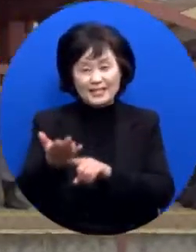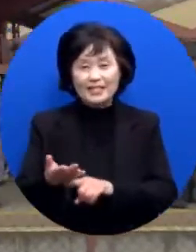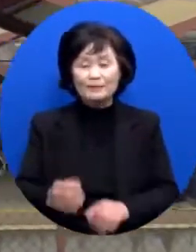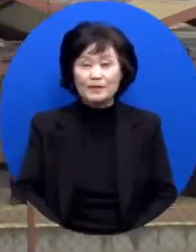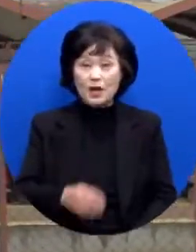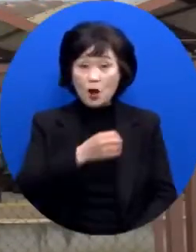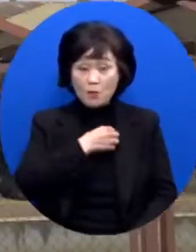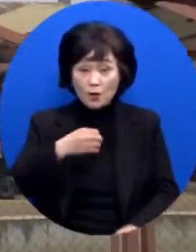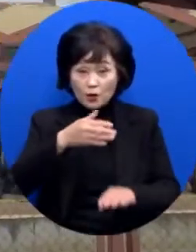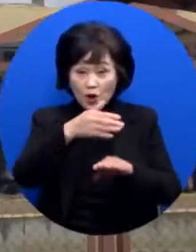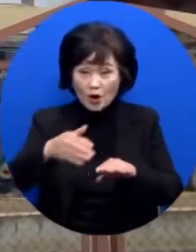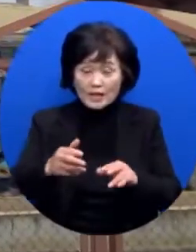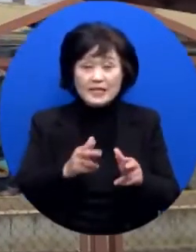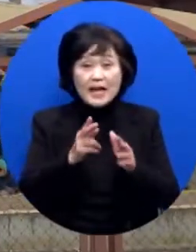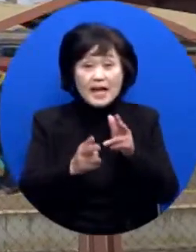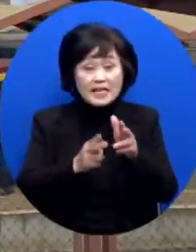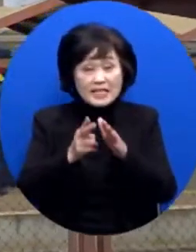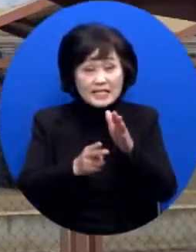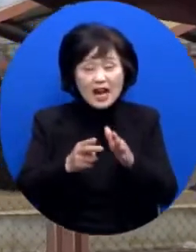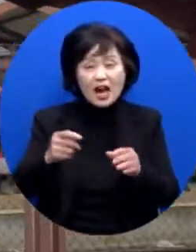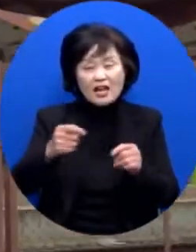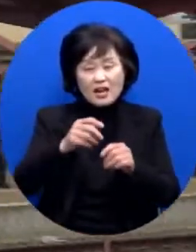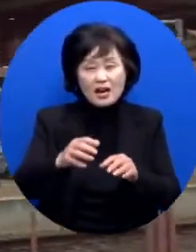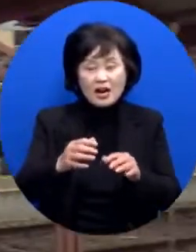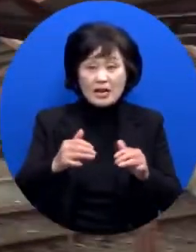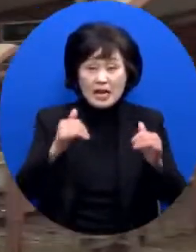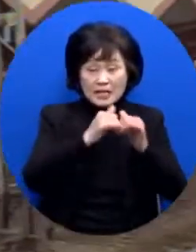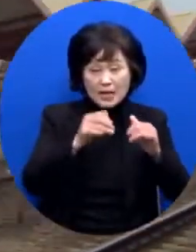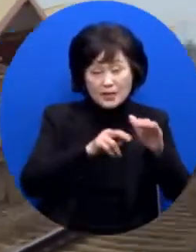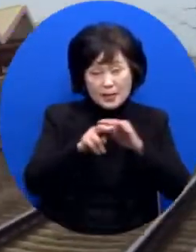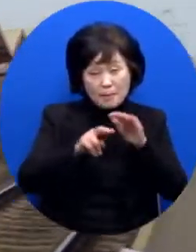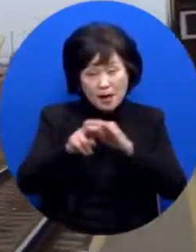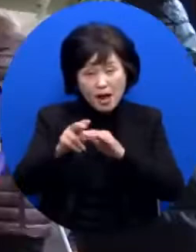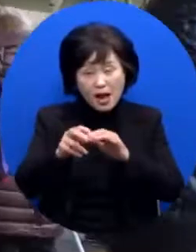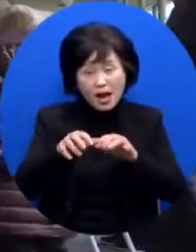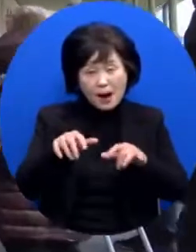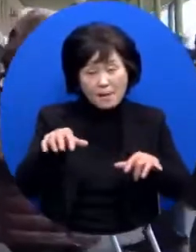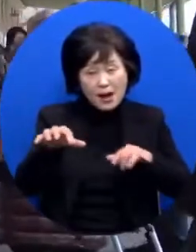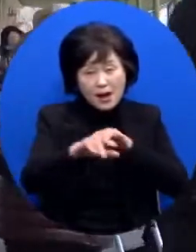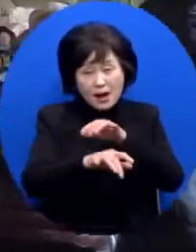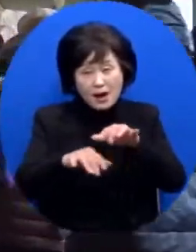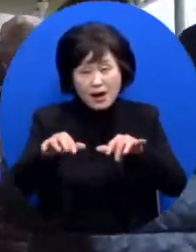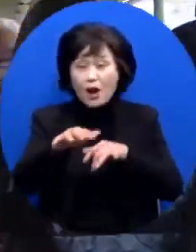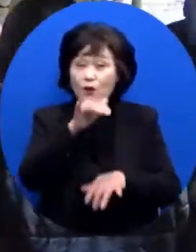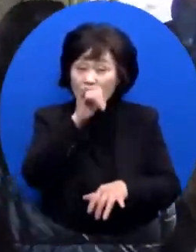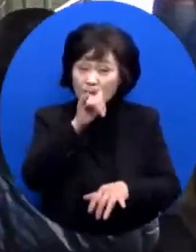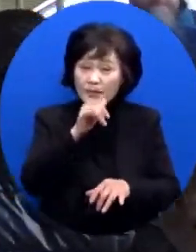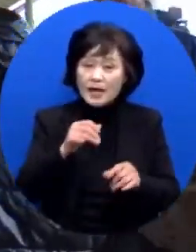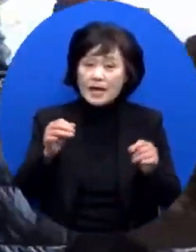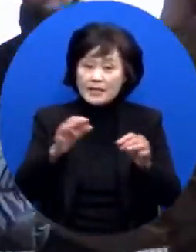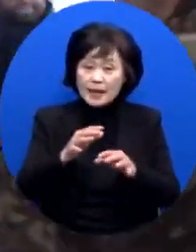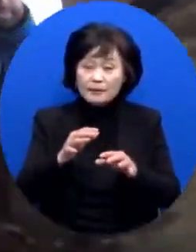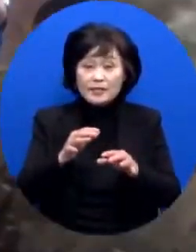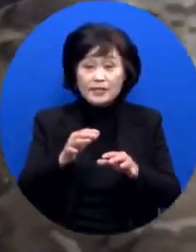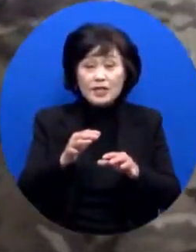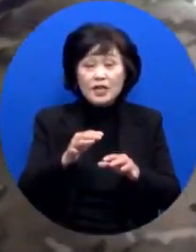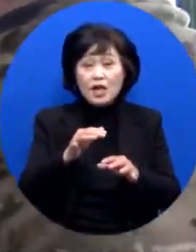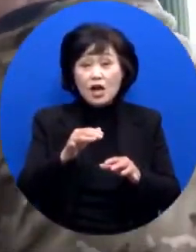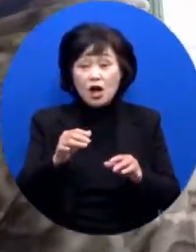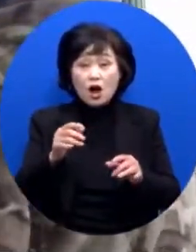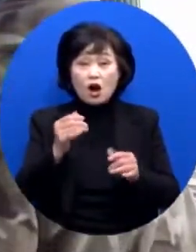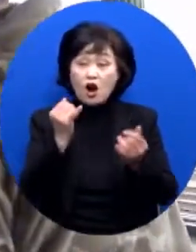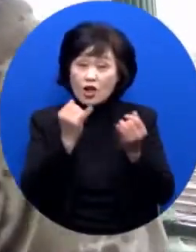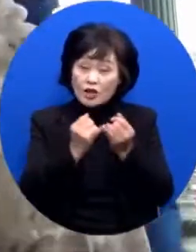폴란드의 국경 기차역이 전쟁 피난민으로 인산인해를 이룹니다. 잠시 짐을 내려놓은 이들은 대부분